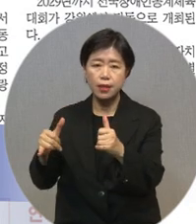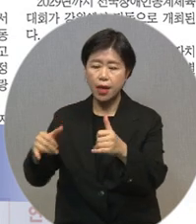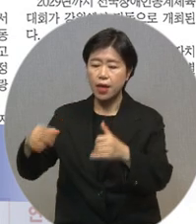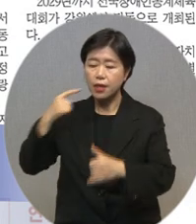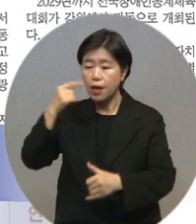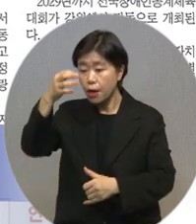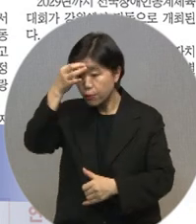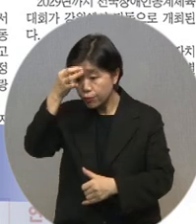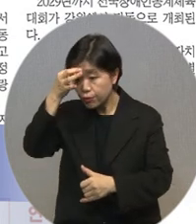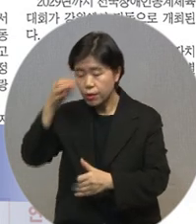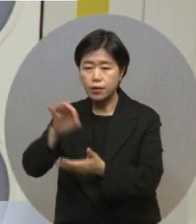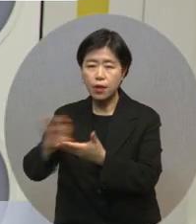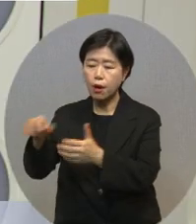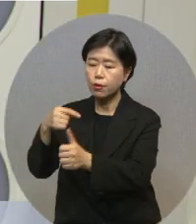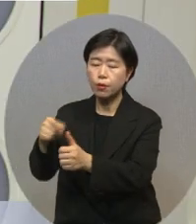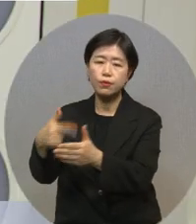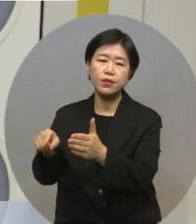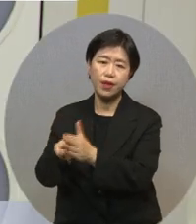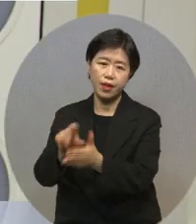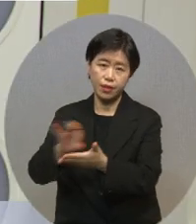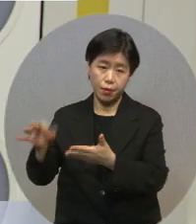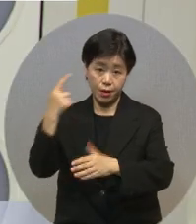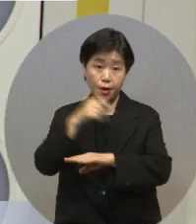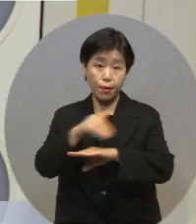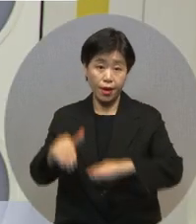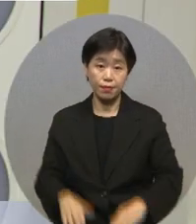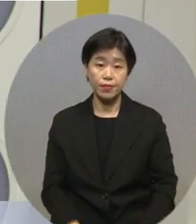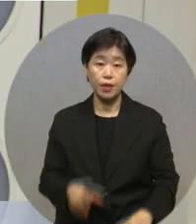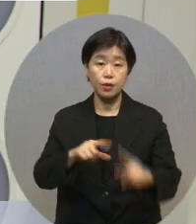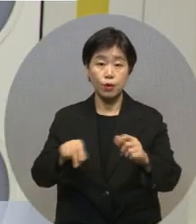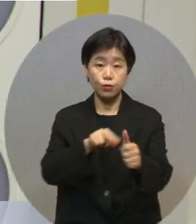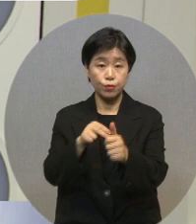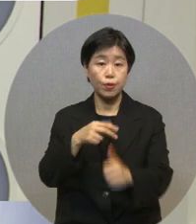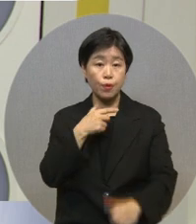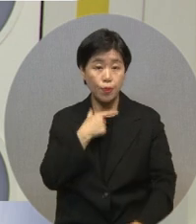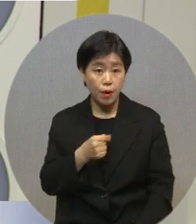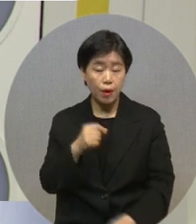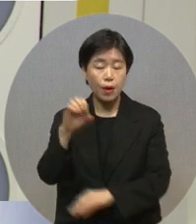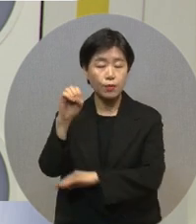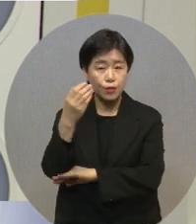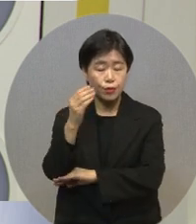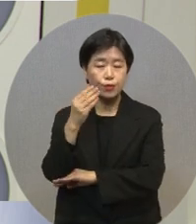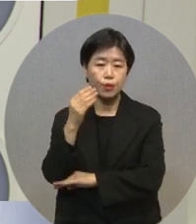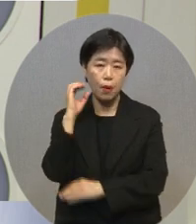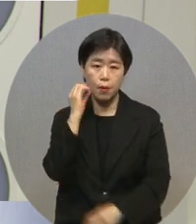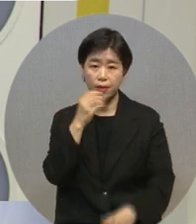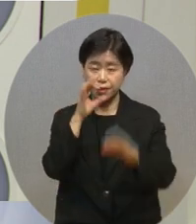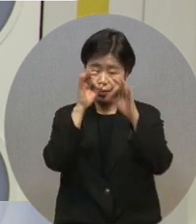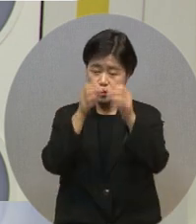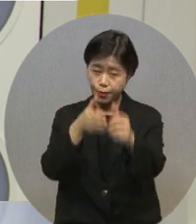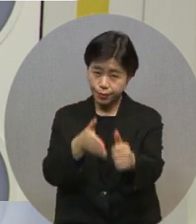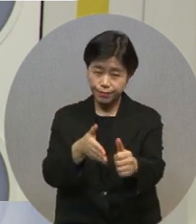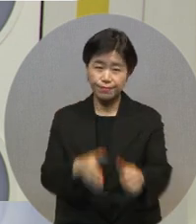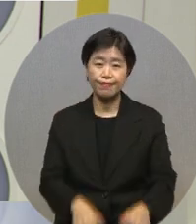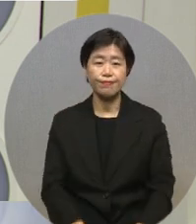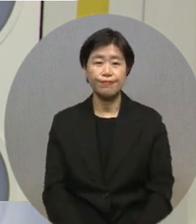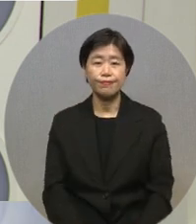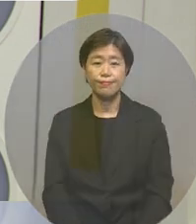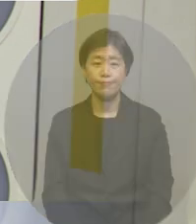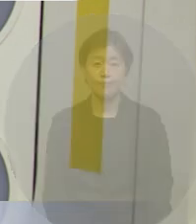사용될 예정입니다 더 자세한 뉴스는 장애인 신문과 웰페어 뉴스 홈페이지를 통해 확인할 수